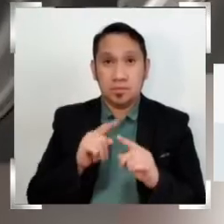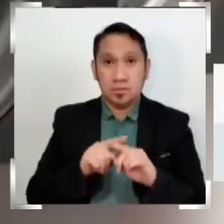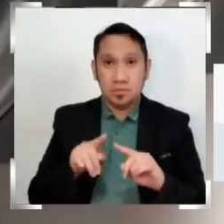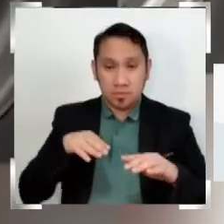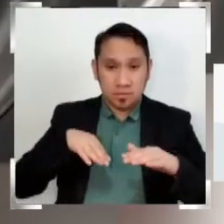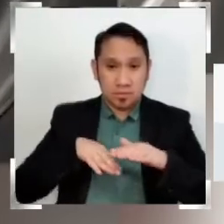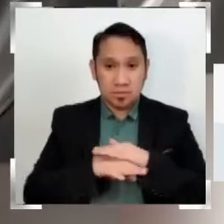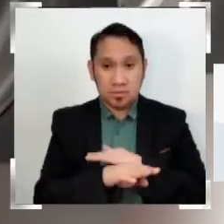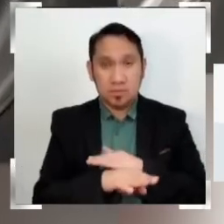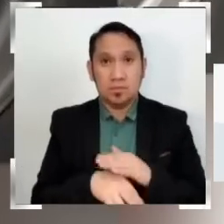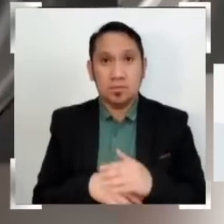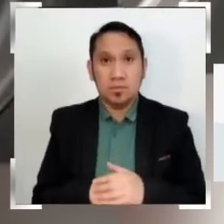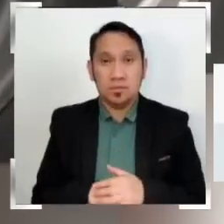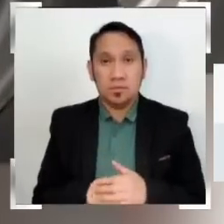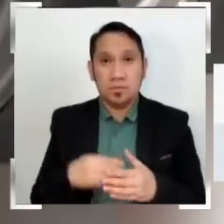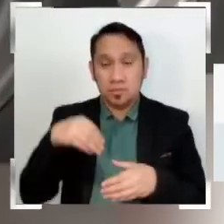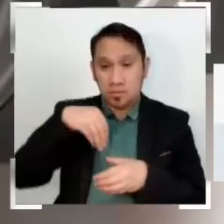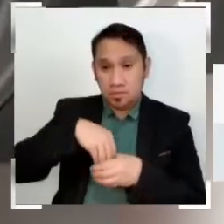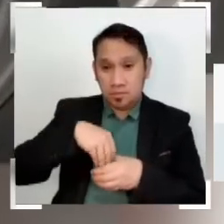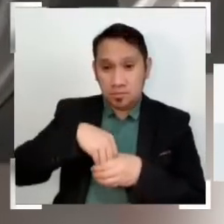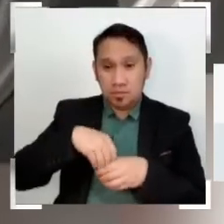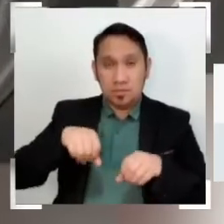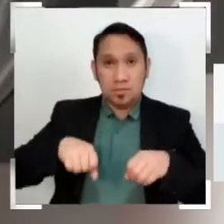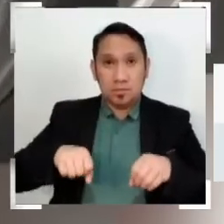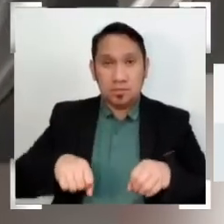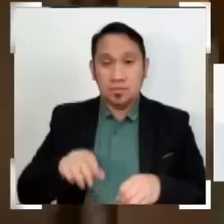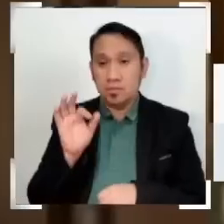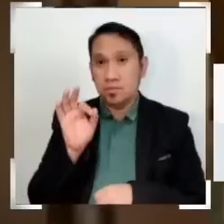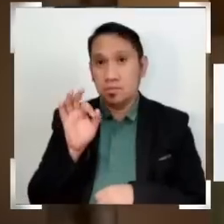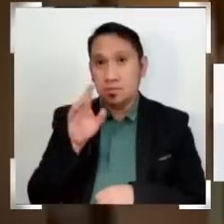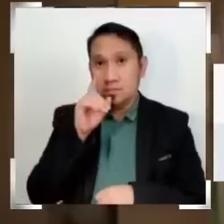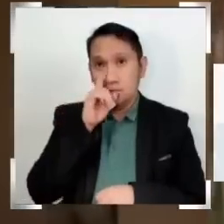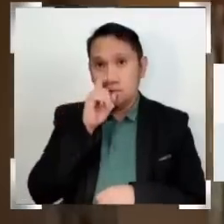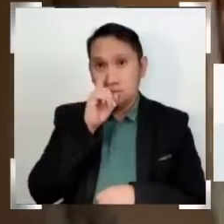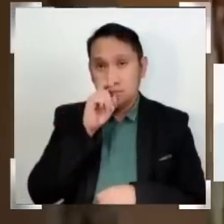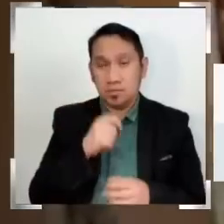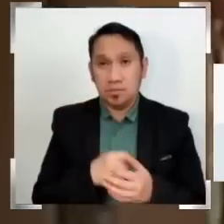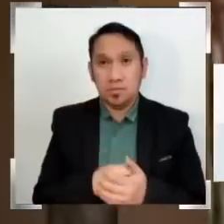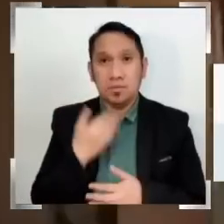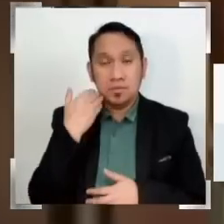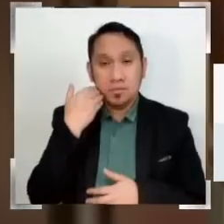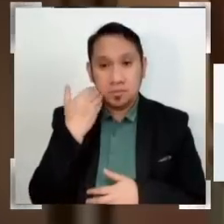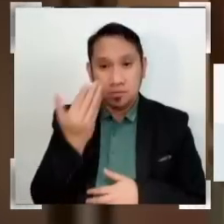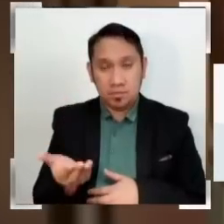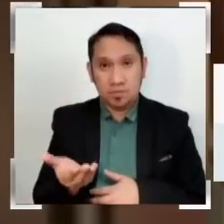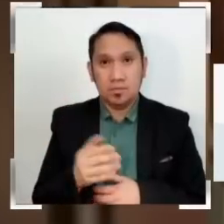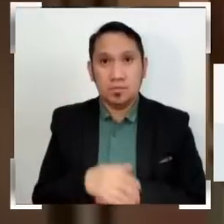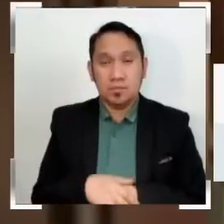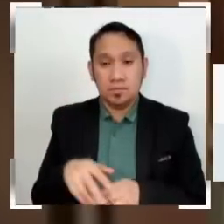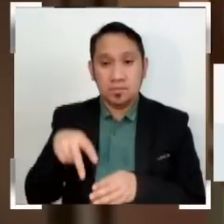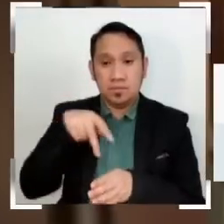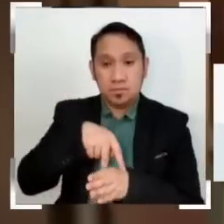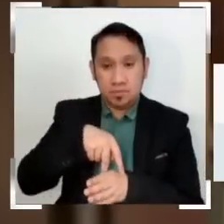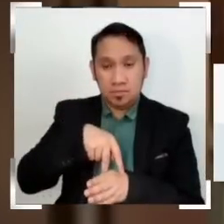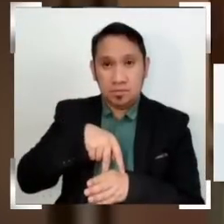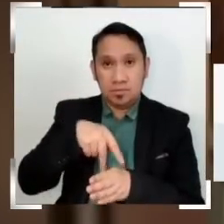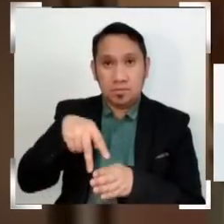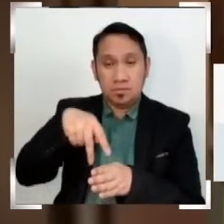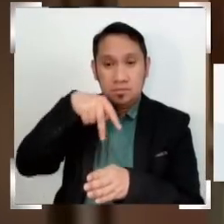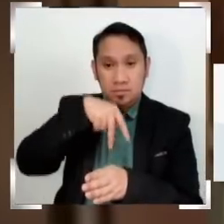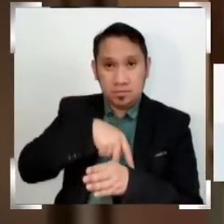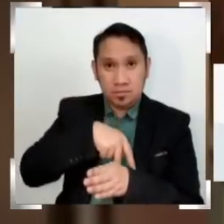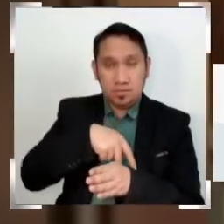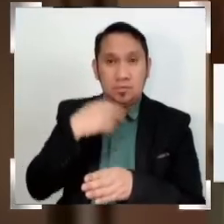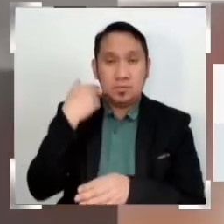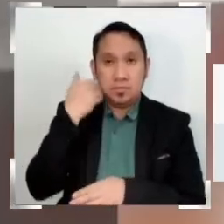sa tatlong sakay ng motorsiklo na 19 anyos. Patay ang naturang angkas pati ang isa pang angkas na